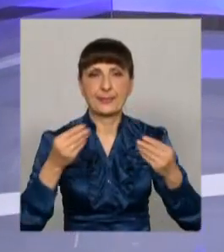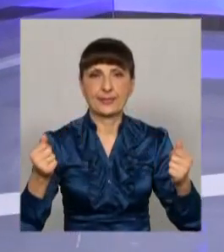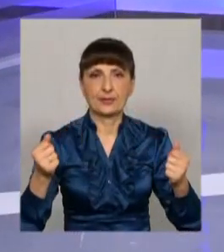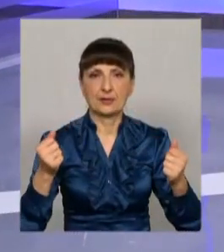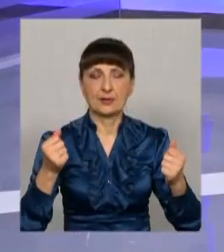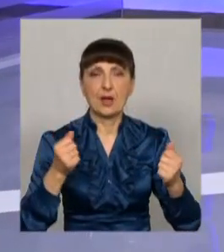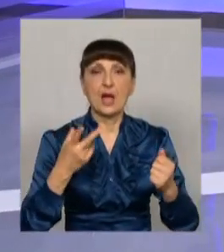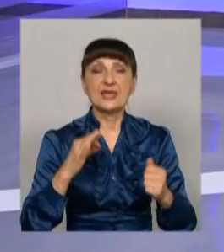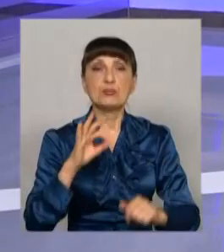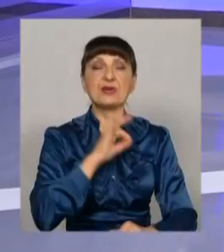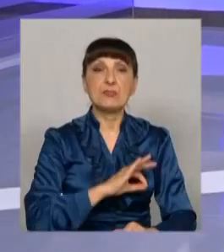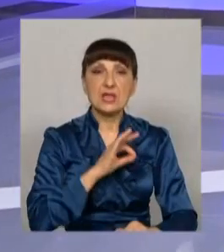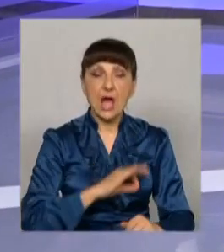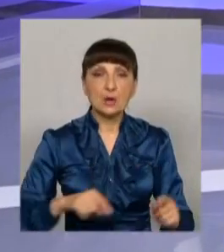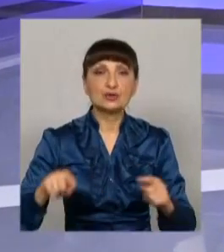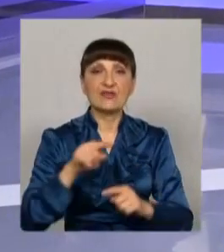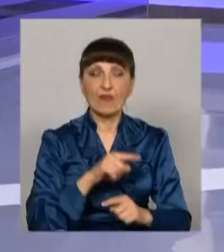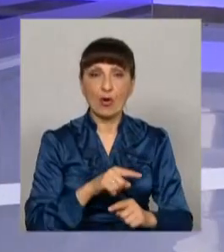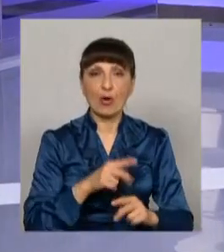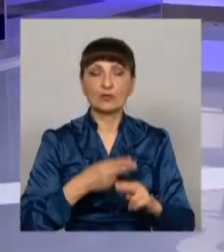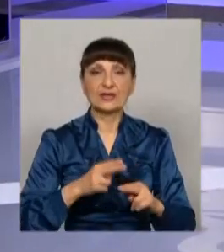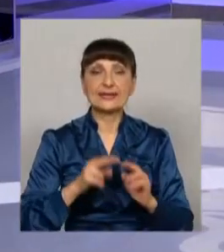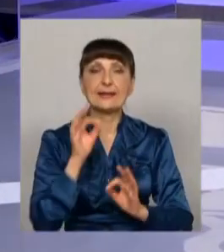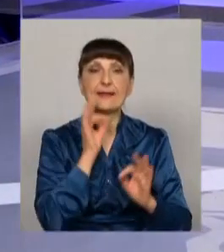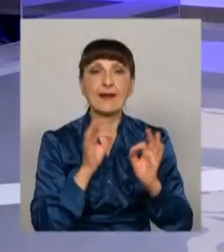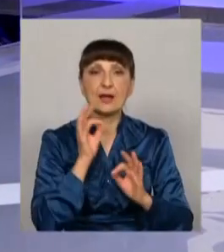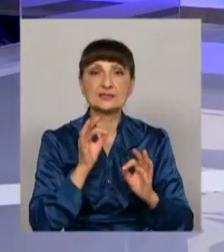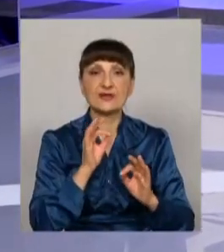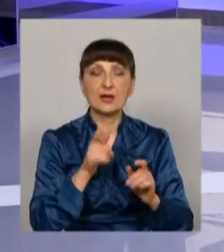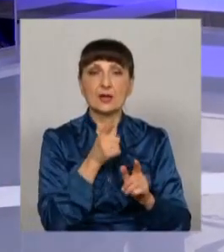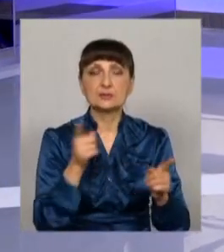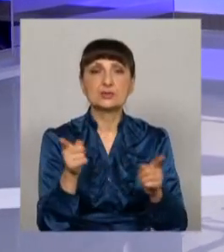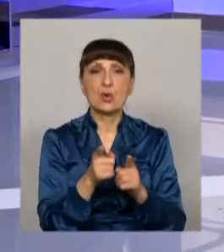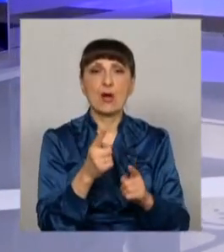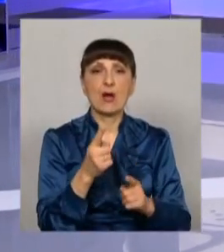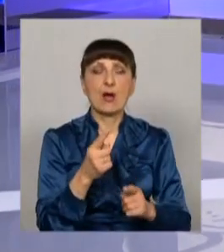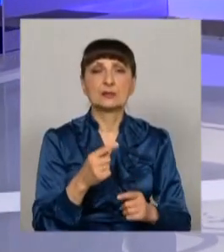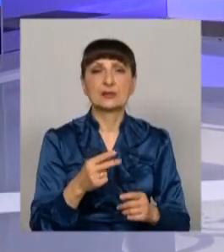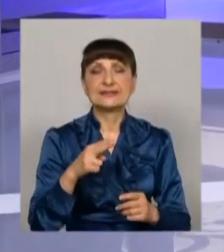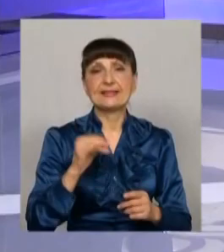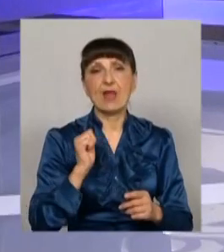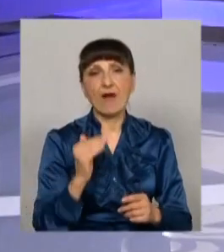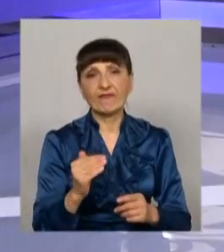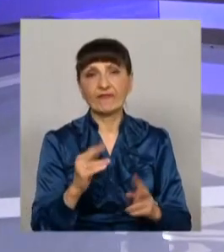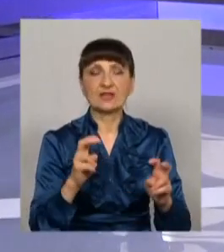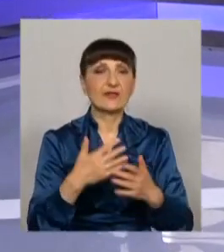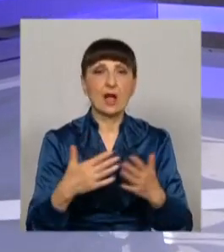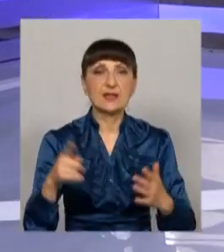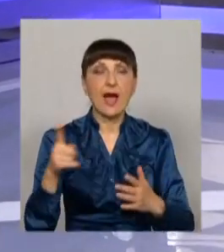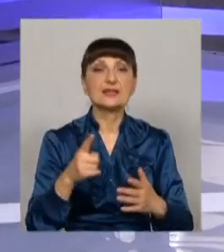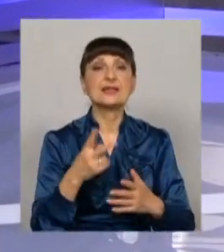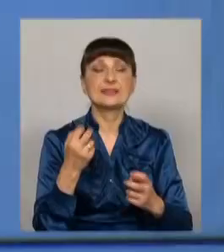И применяют они вот такие препараты скоротечные, как Одинав и так далее. Они